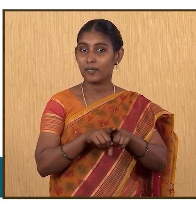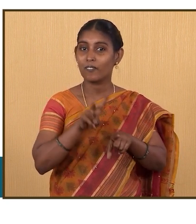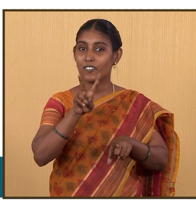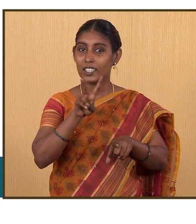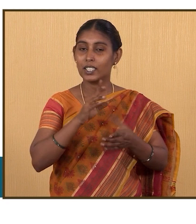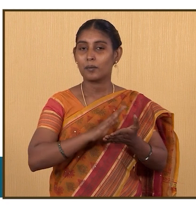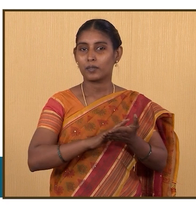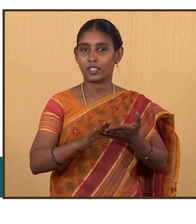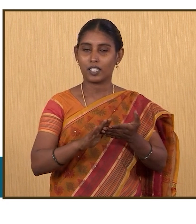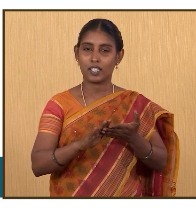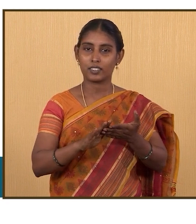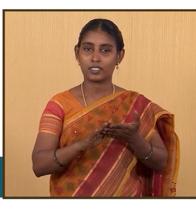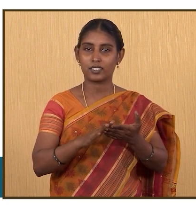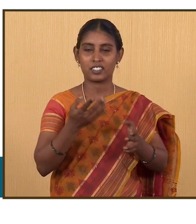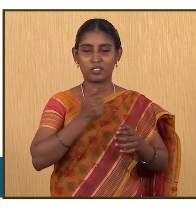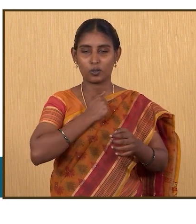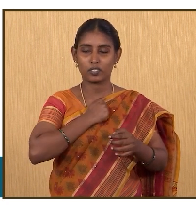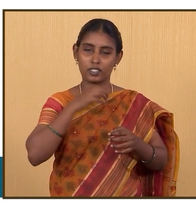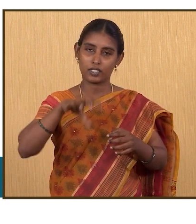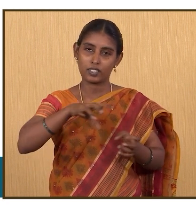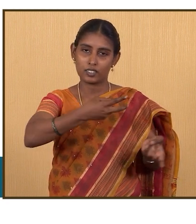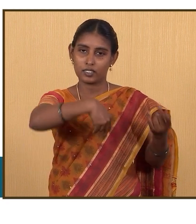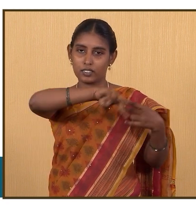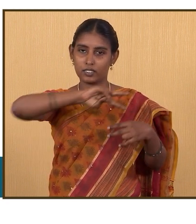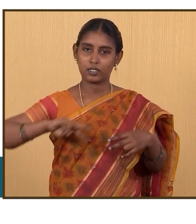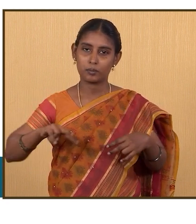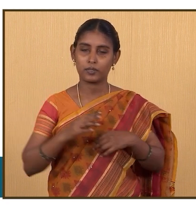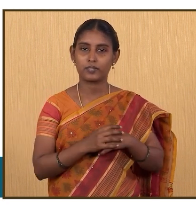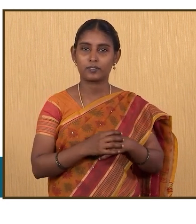உடனே இந்த வில்லியம் ஹாக்கின்ஸ் தன்னோட சொந்த நாட்டுக்கு திரும்பிடுவார்.